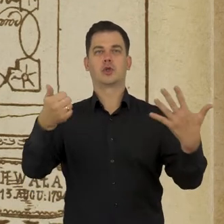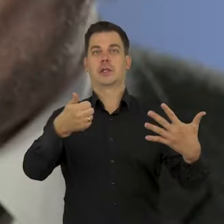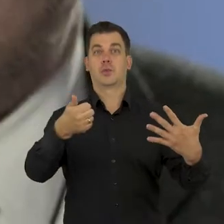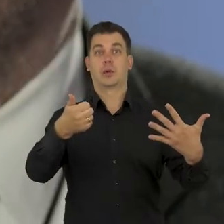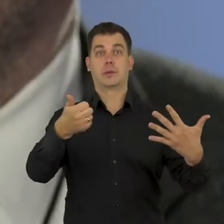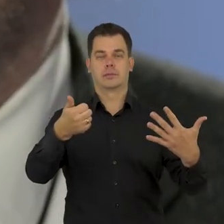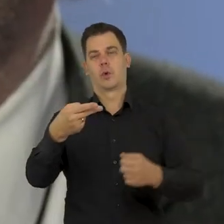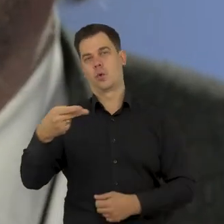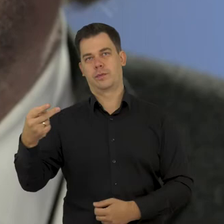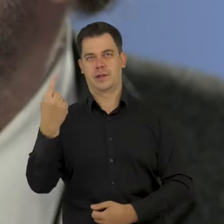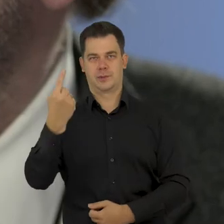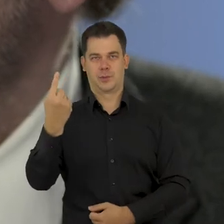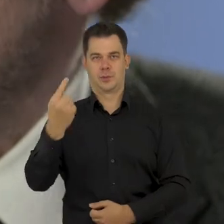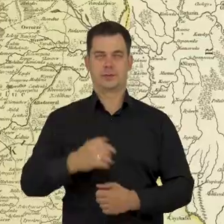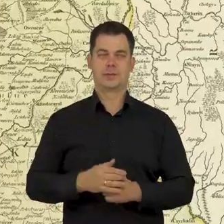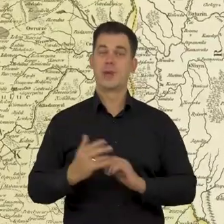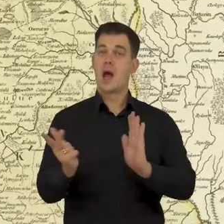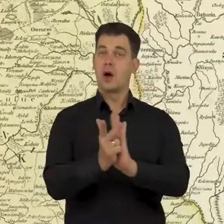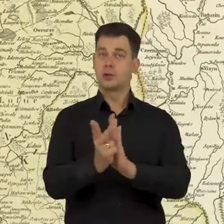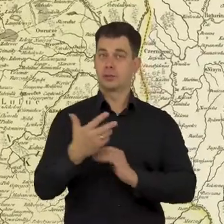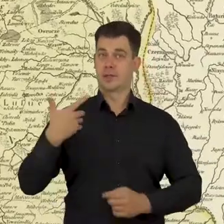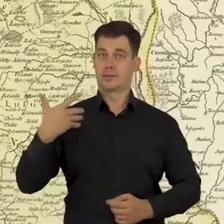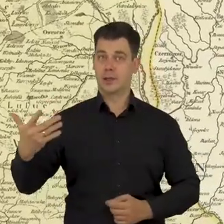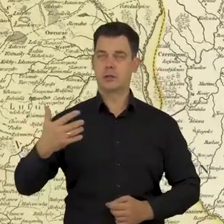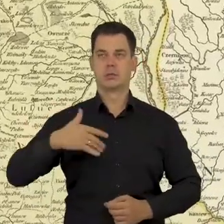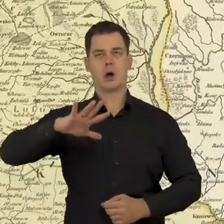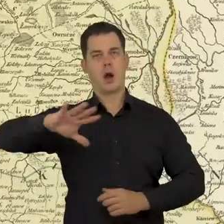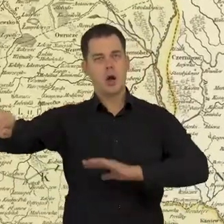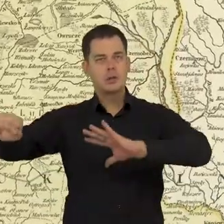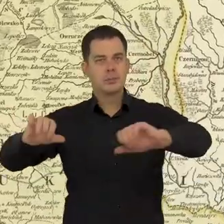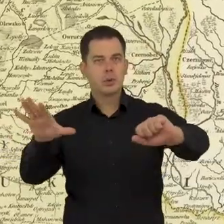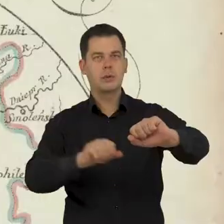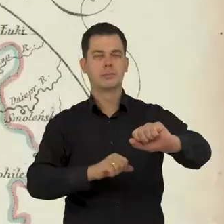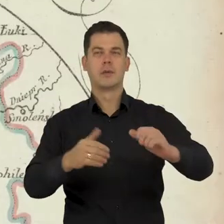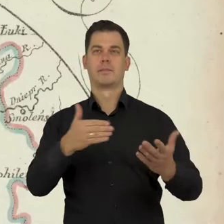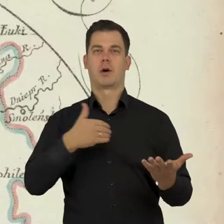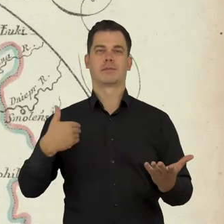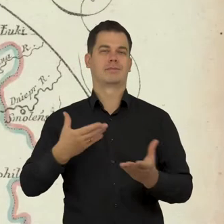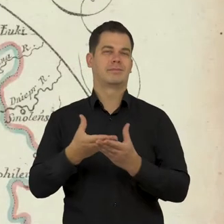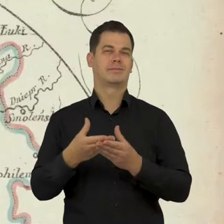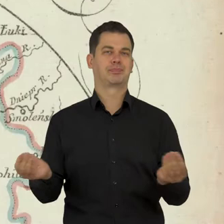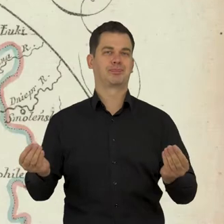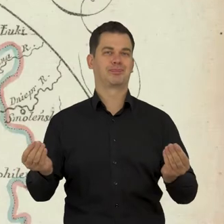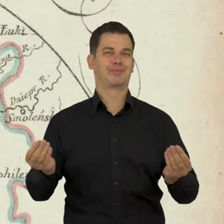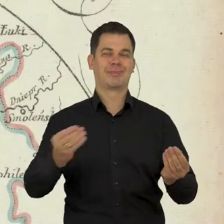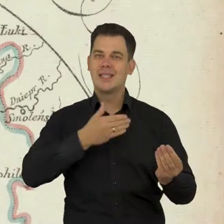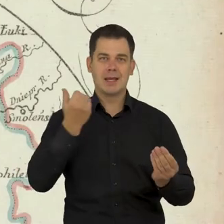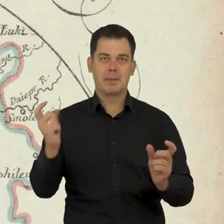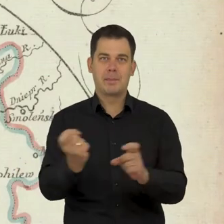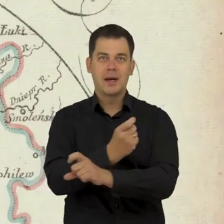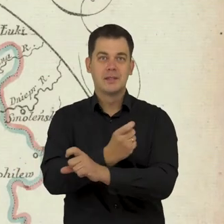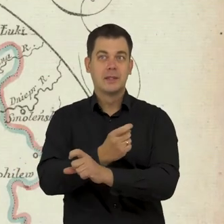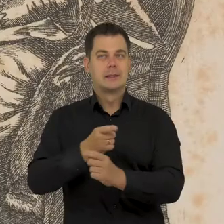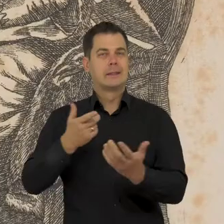o wartości 6 złotych. Pod koniec XVIII wieku, po kolejnych rozbiorach, państwo polskie znika z